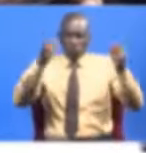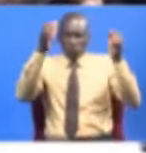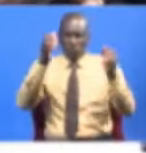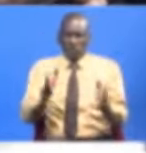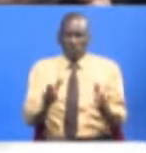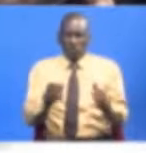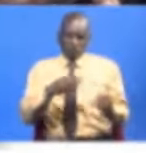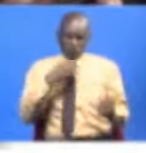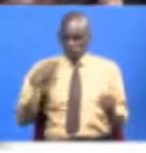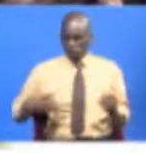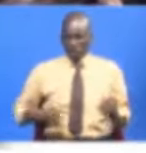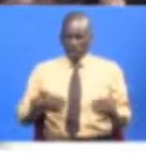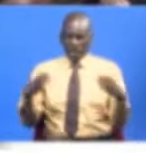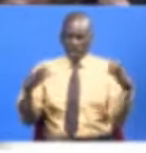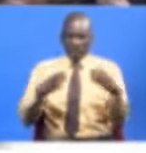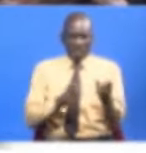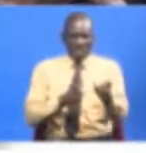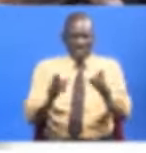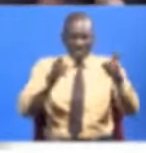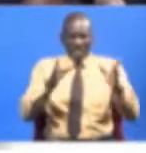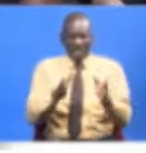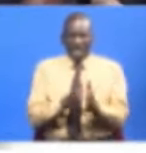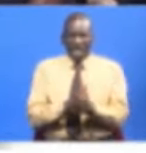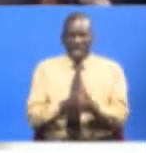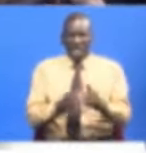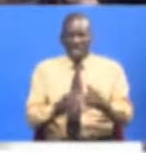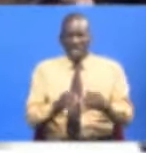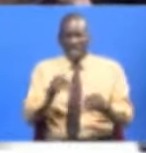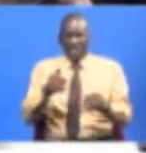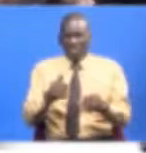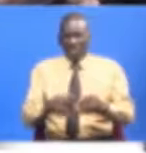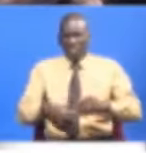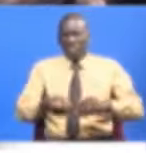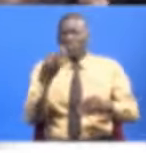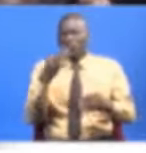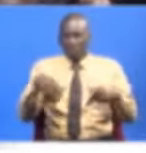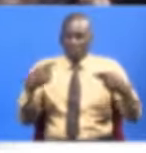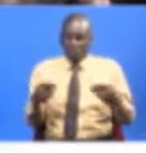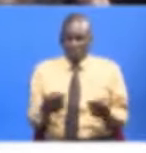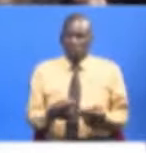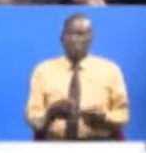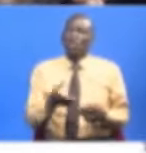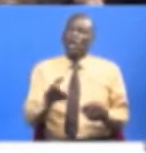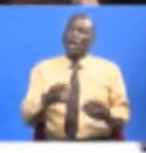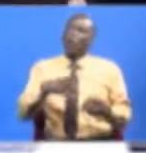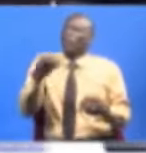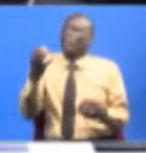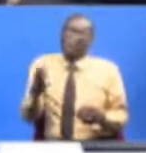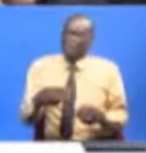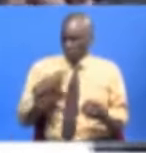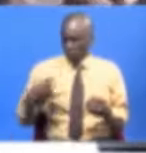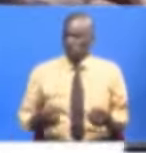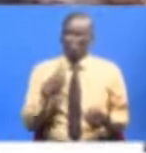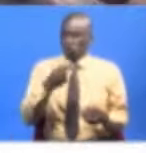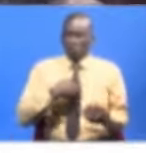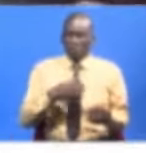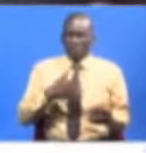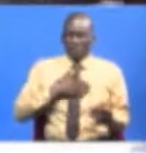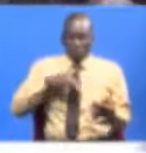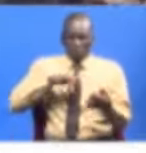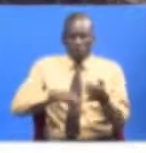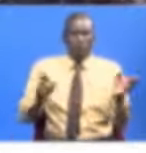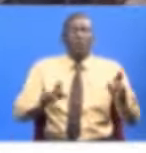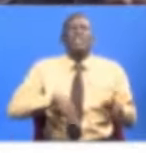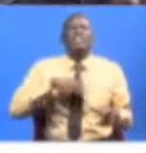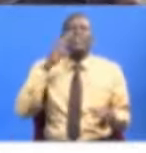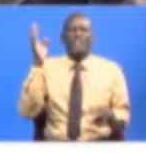China, director na wafasi wake ambayo ni watatu. Waliniambia ati bibi yangu tayari amekufia kwa